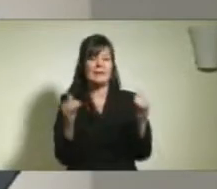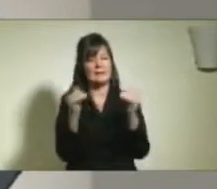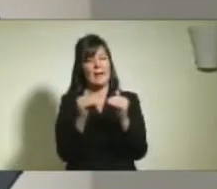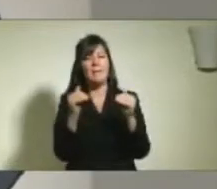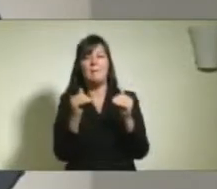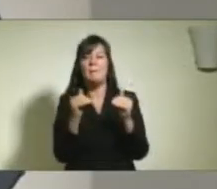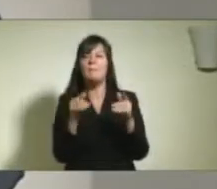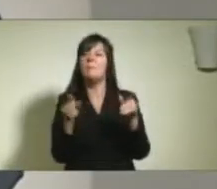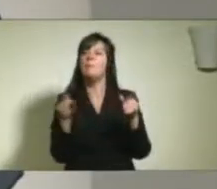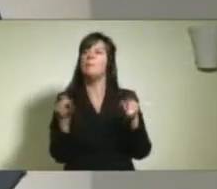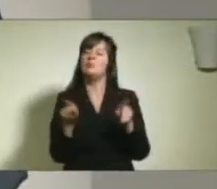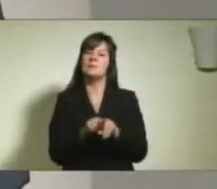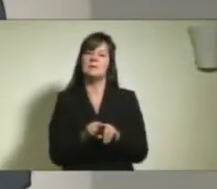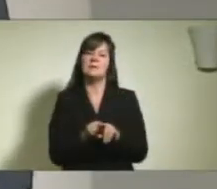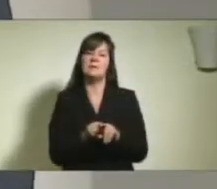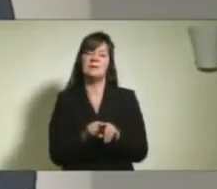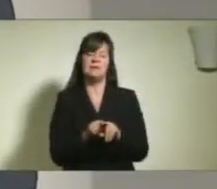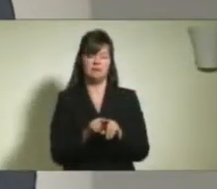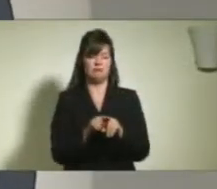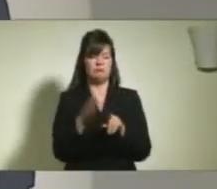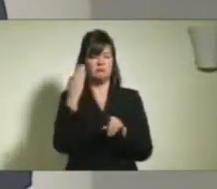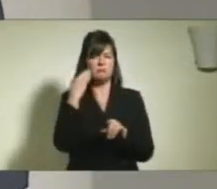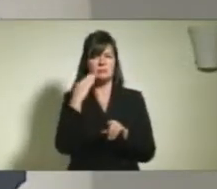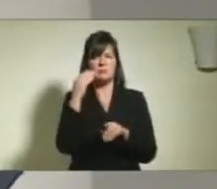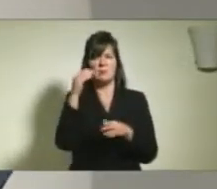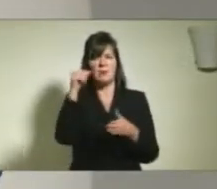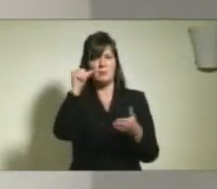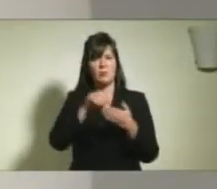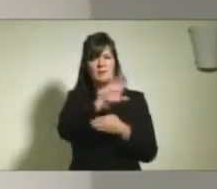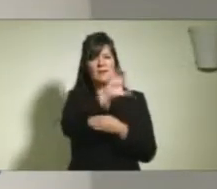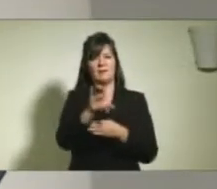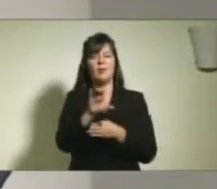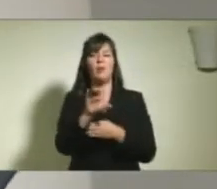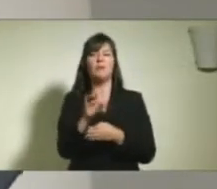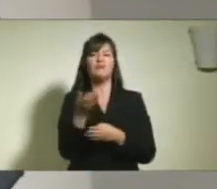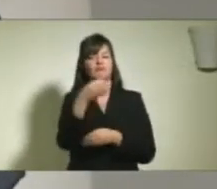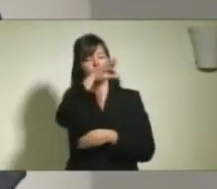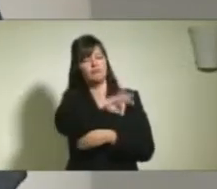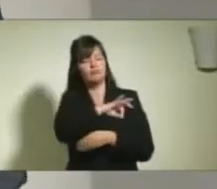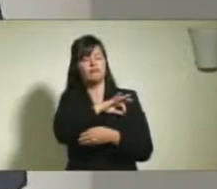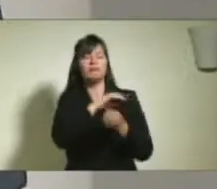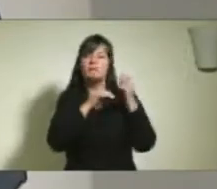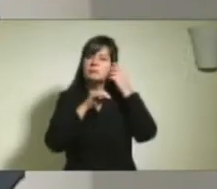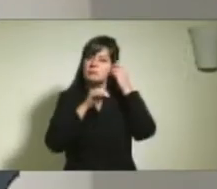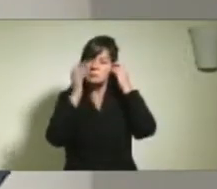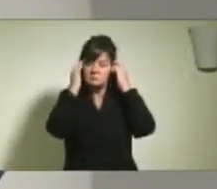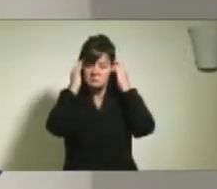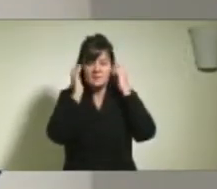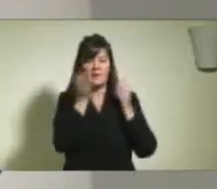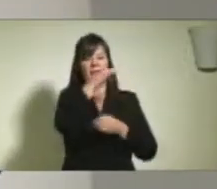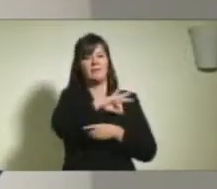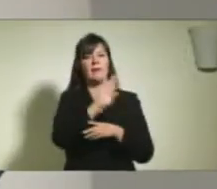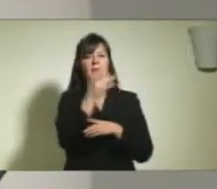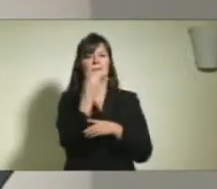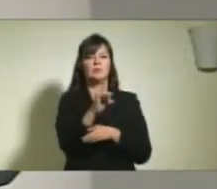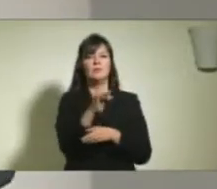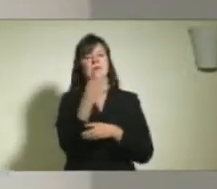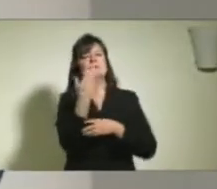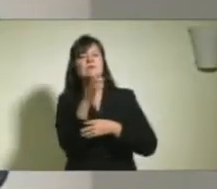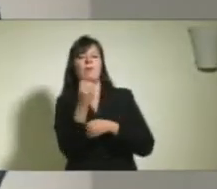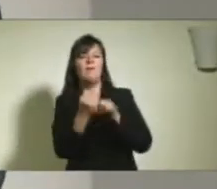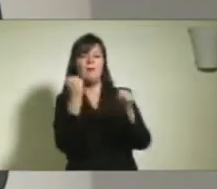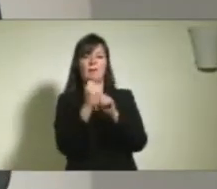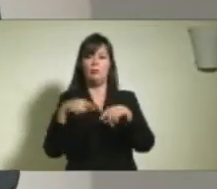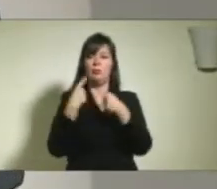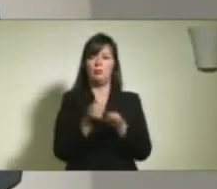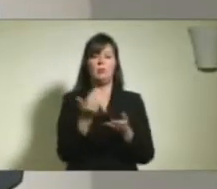Poste Canada qui a été rentable pendant 17 des 18 dernières années. Donc, une fois qu'elle sera autosuffisante, en